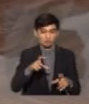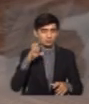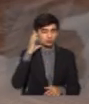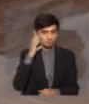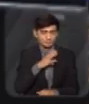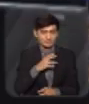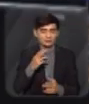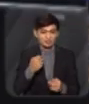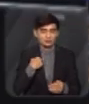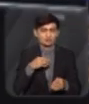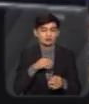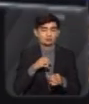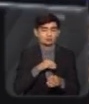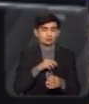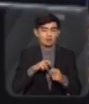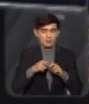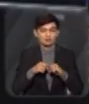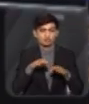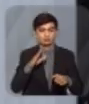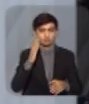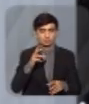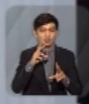обещали помочь в решении проблемы.